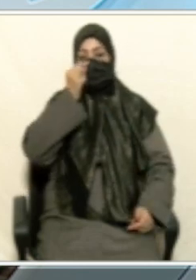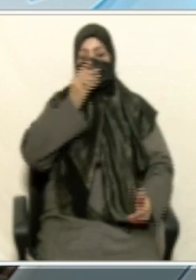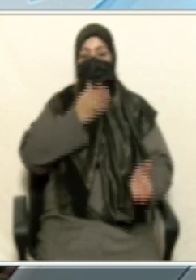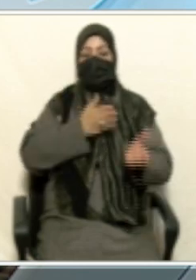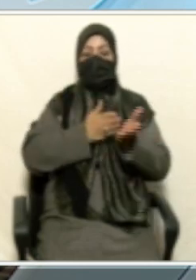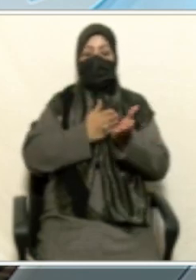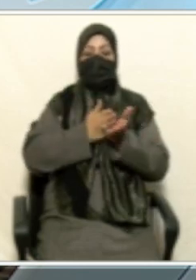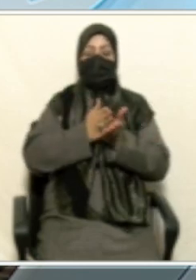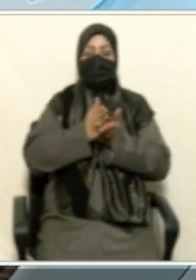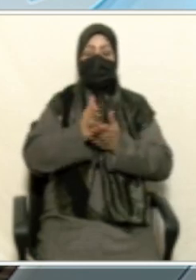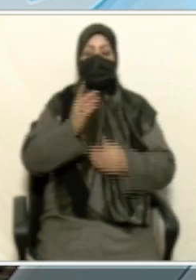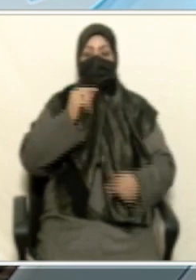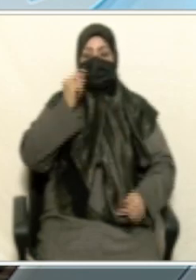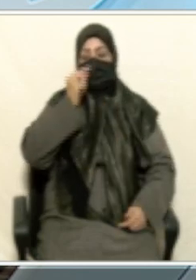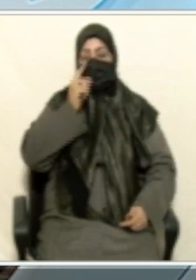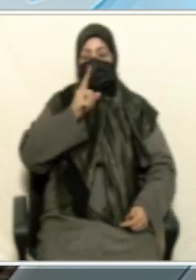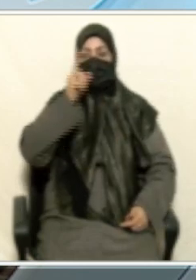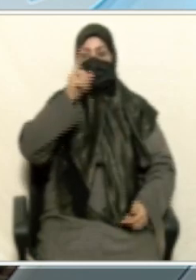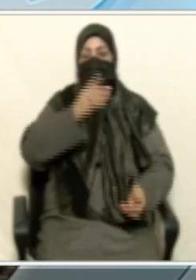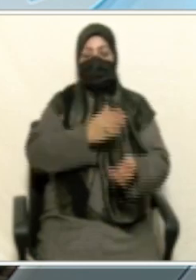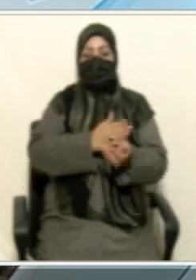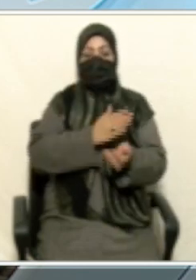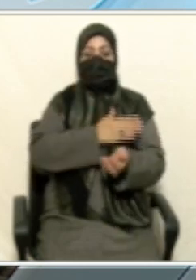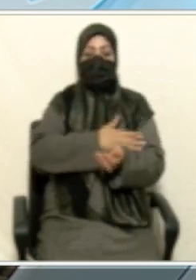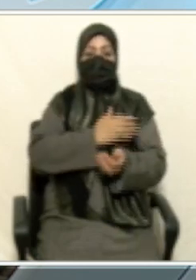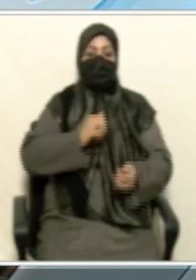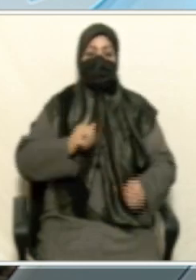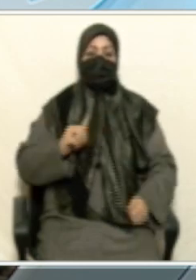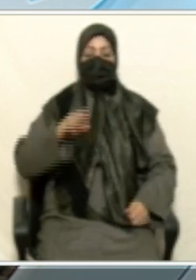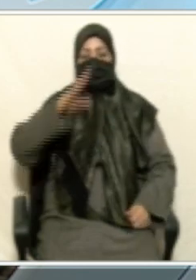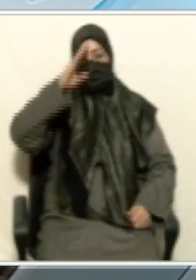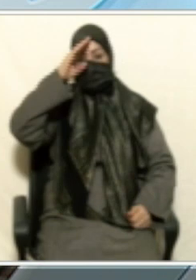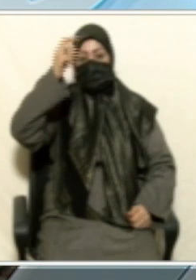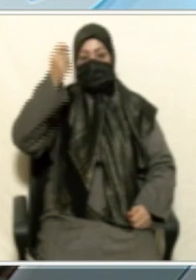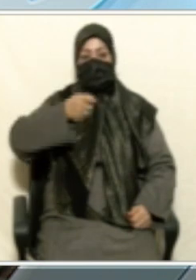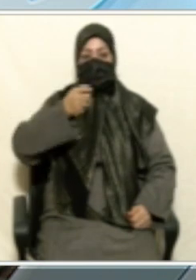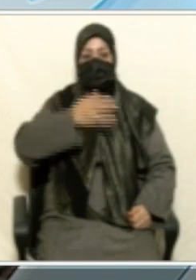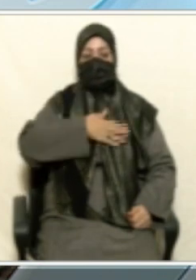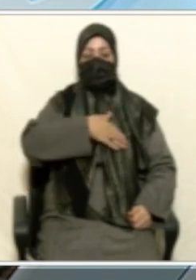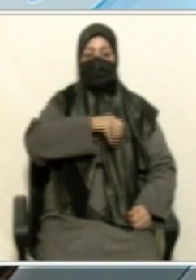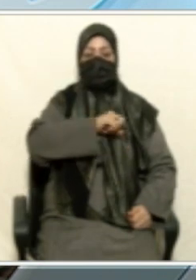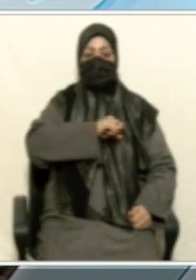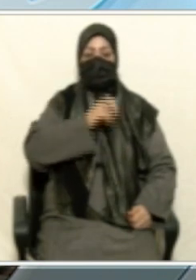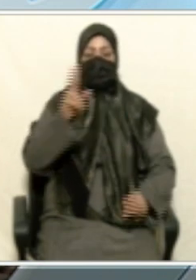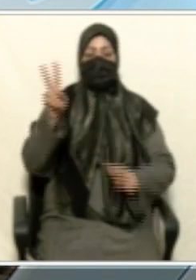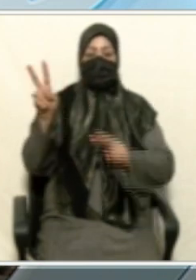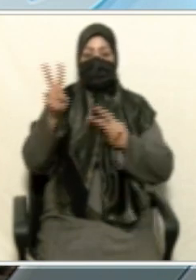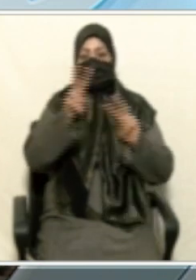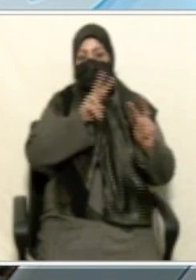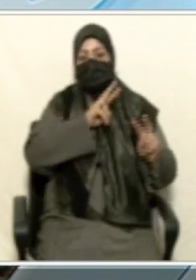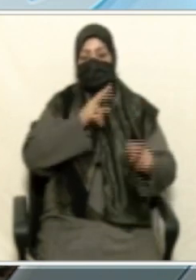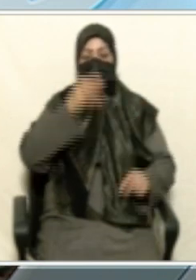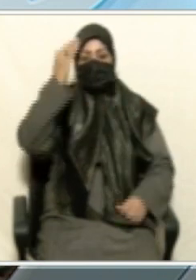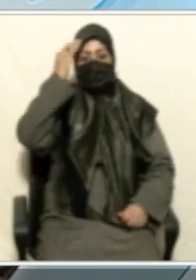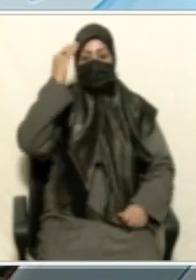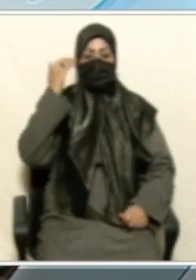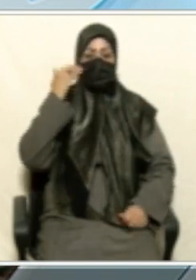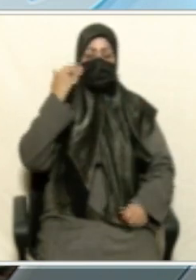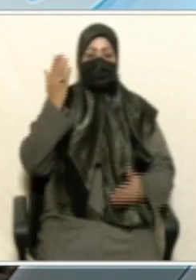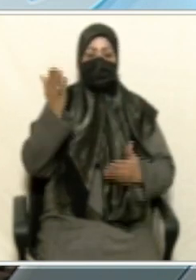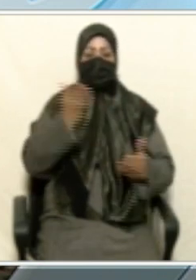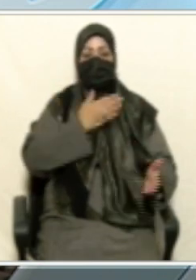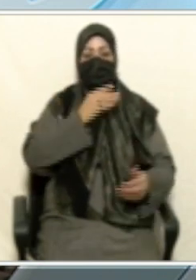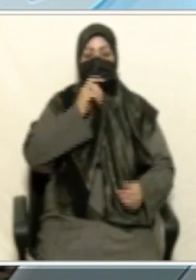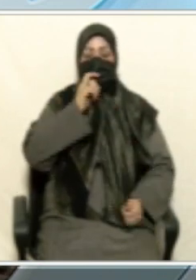بعد، السلام عليكم أيها المشاهدون الكرام والمشاهدات الفاضلات في حلقة جديدة متجددة بإذن الله